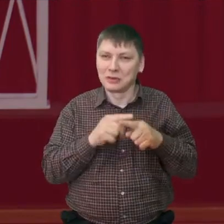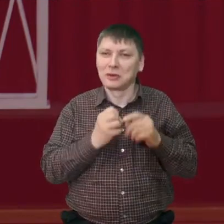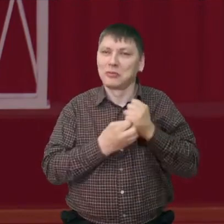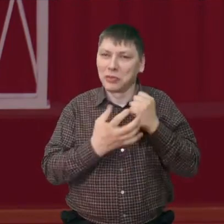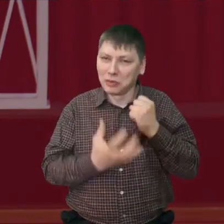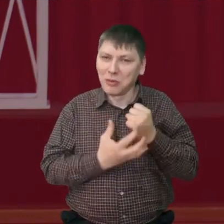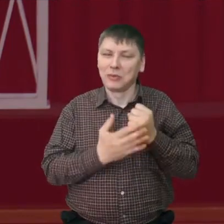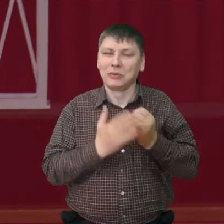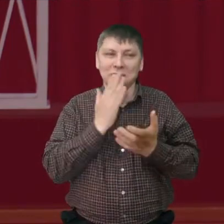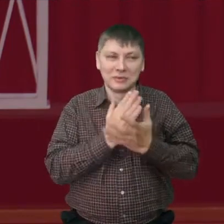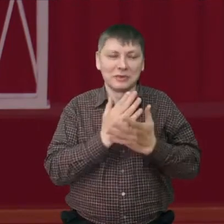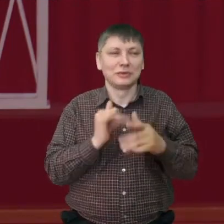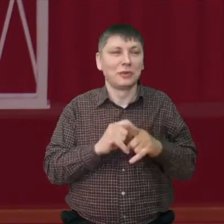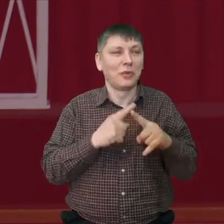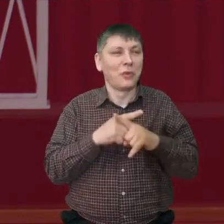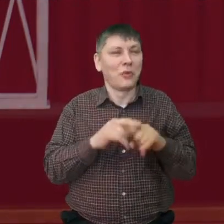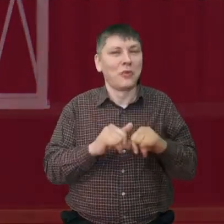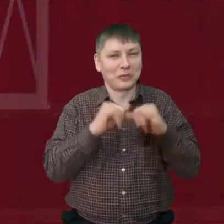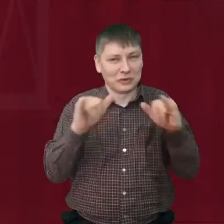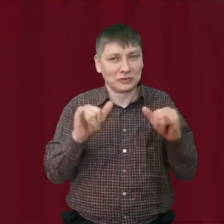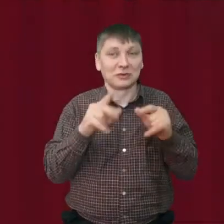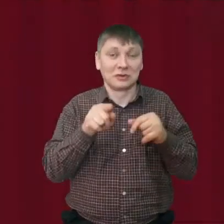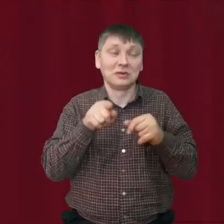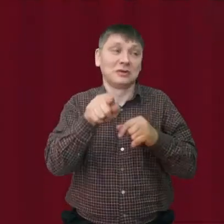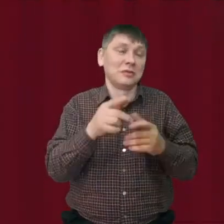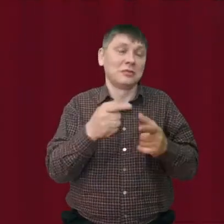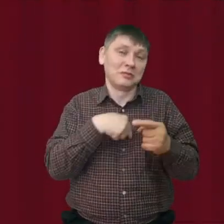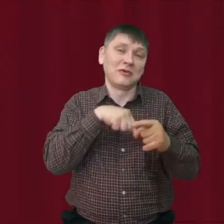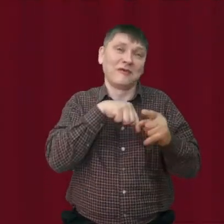мы можем тогда этому радоваться.